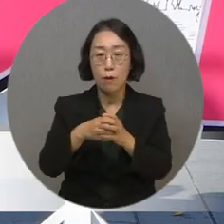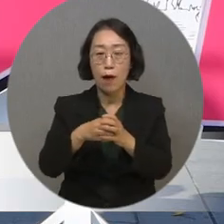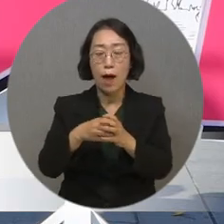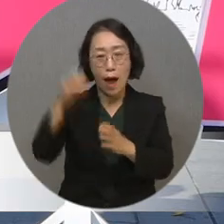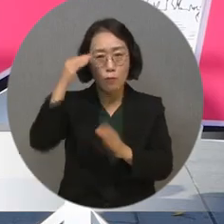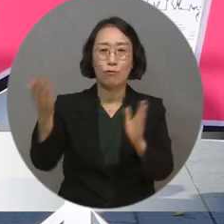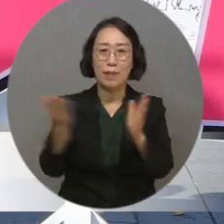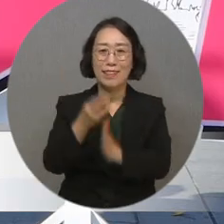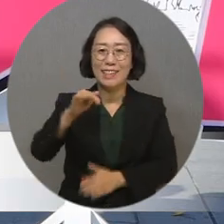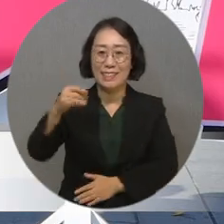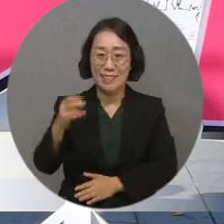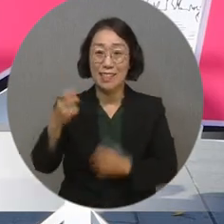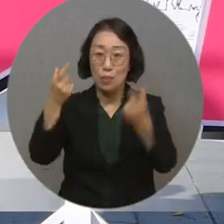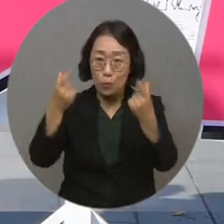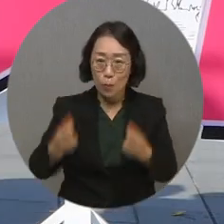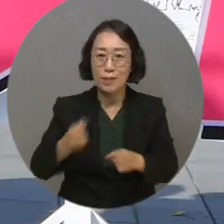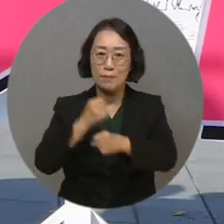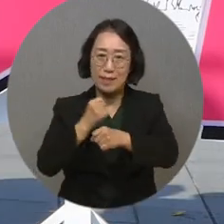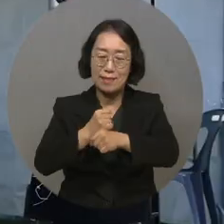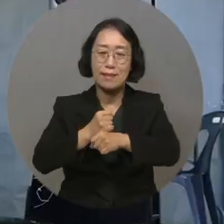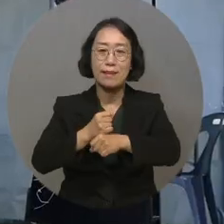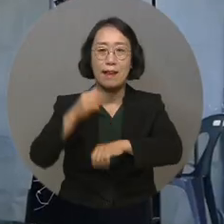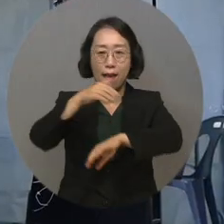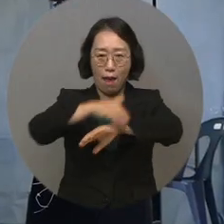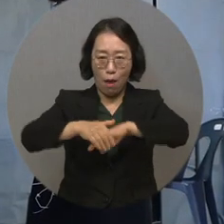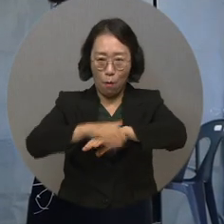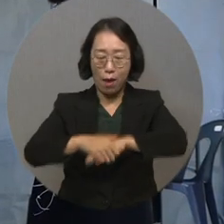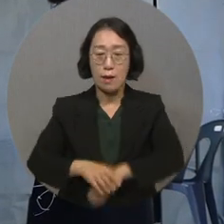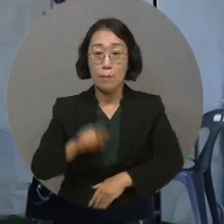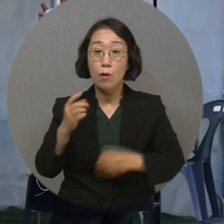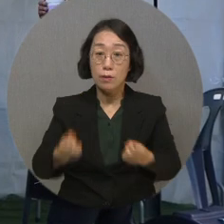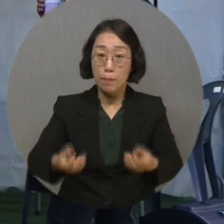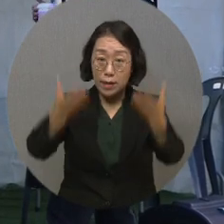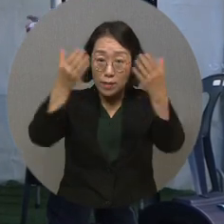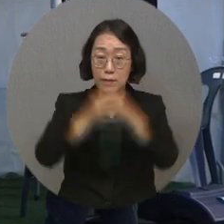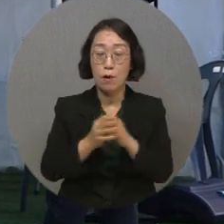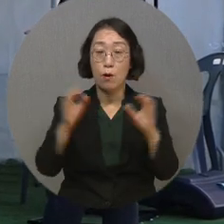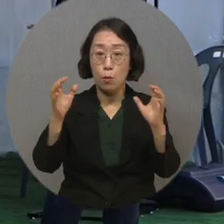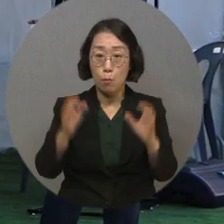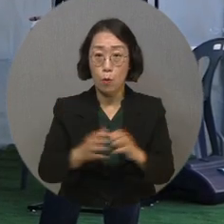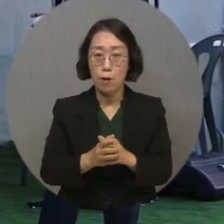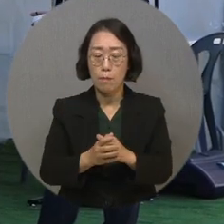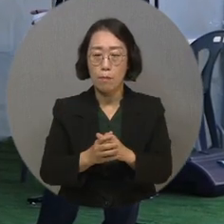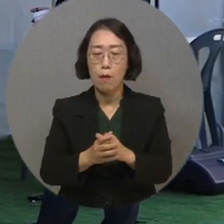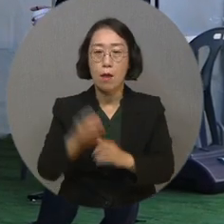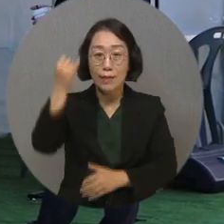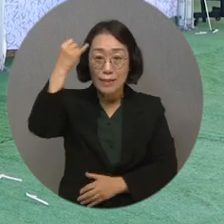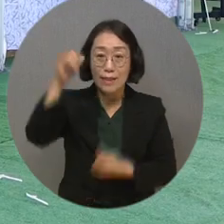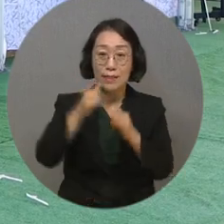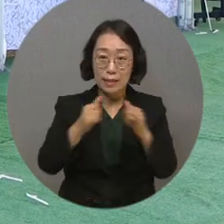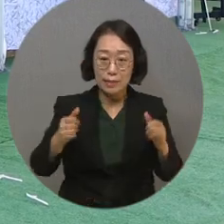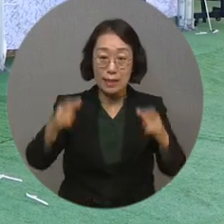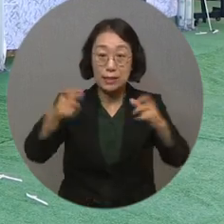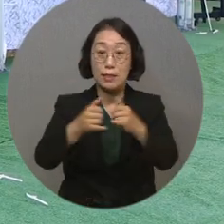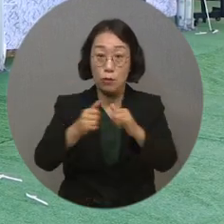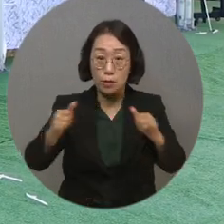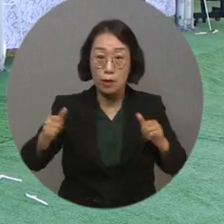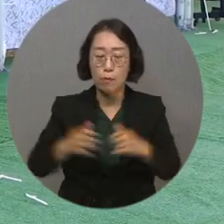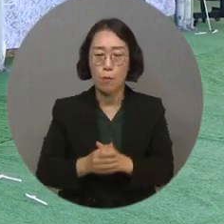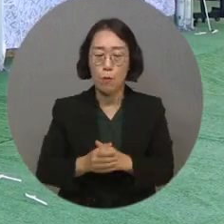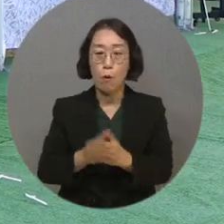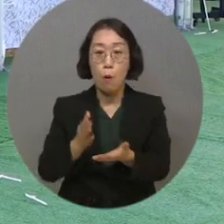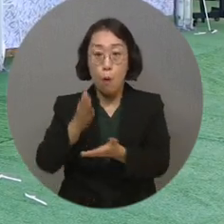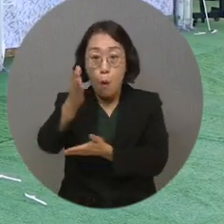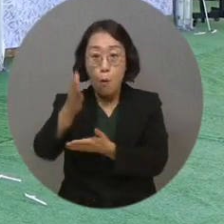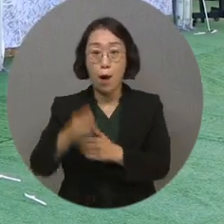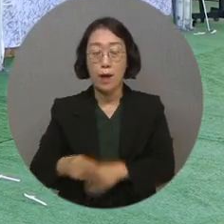앞으로 육성해 나갈 계획입니다. 이번 페스티벌은 웹툰 창작자, 시민, 웹툰 관련 학과를